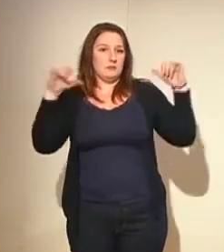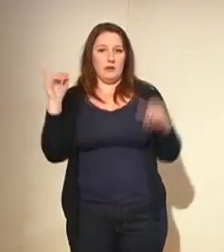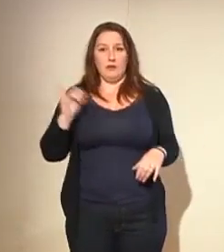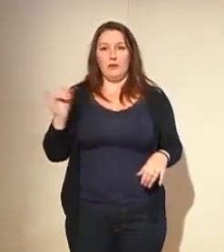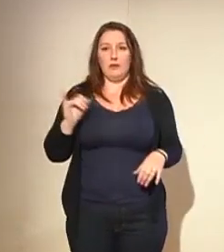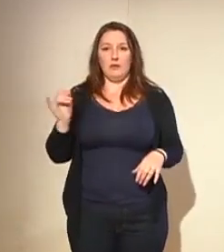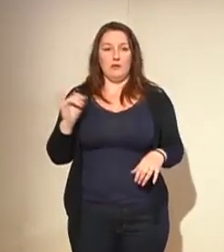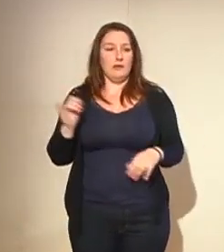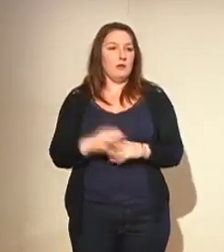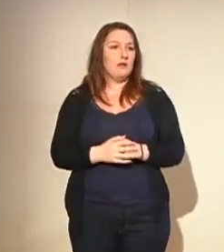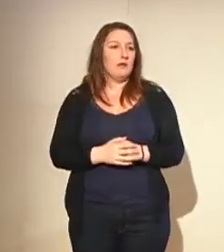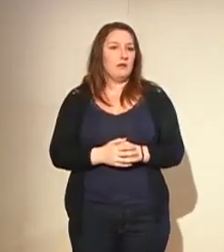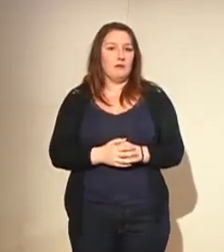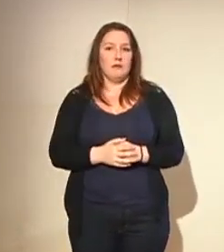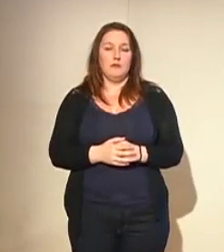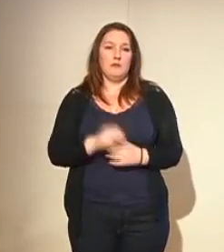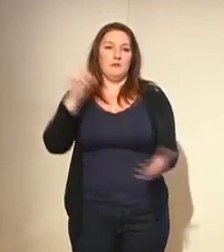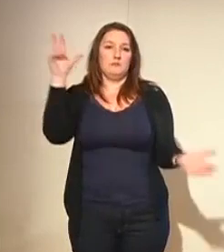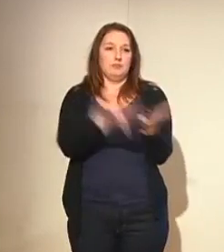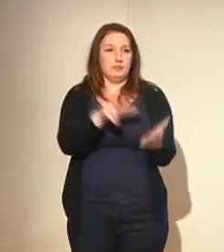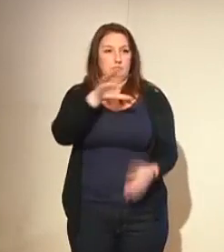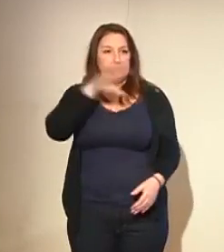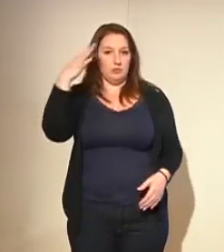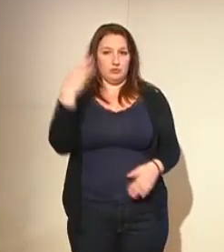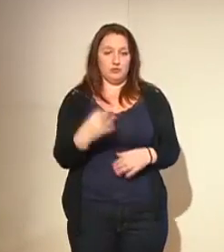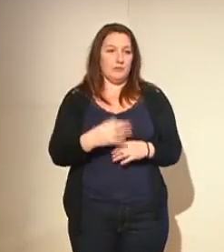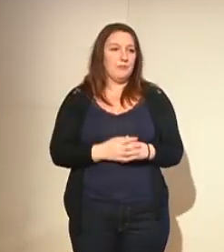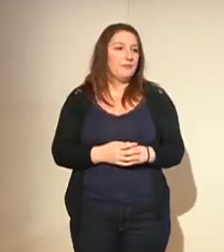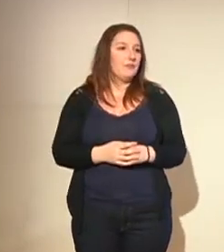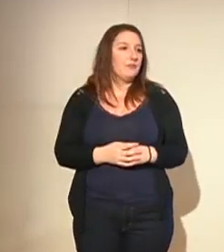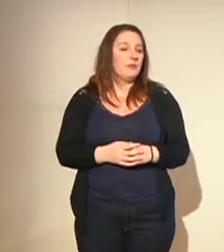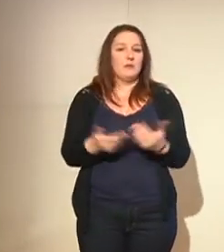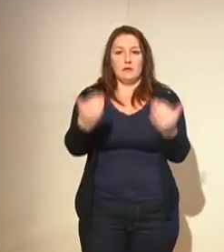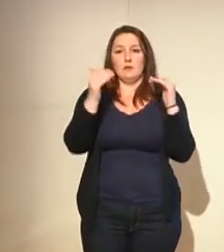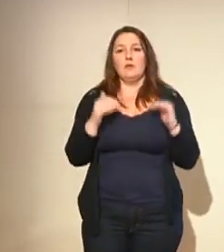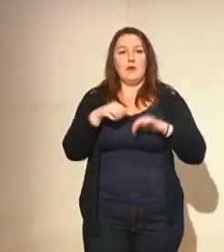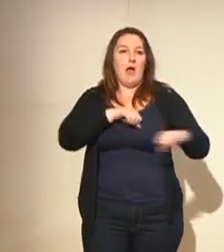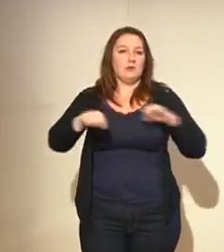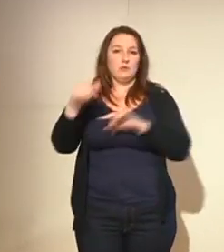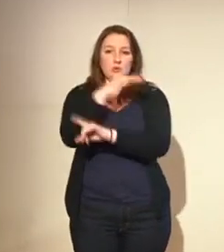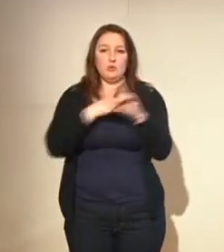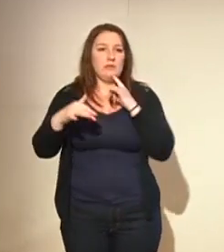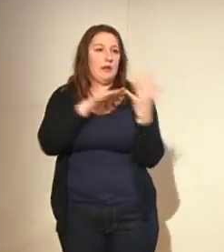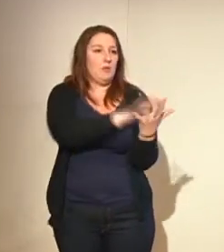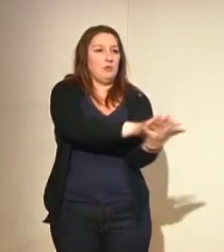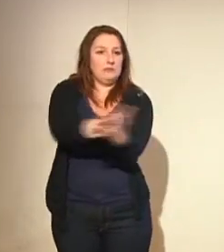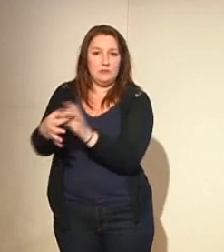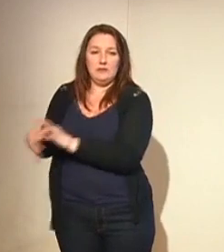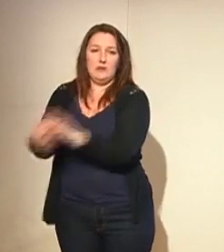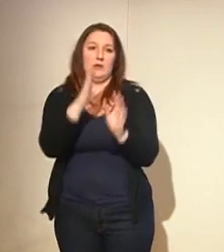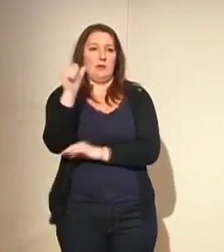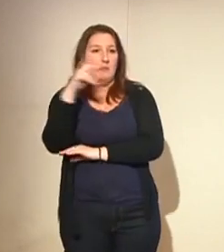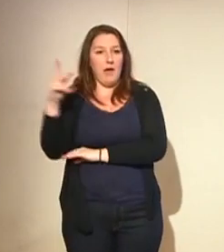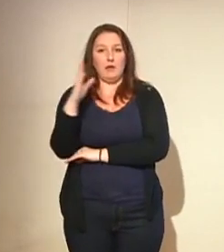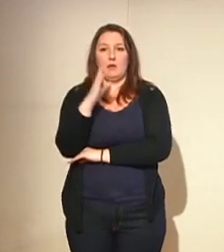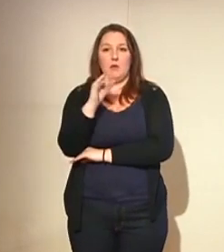s'abstient adopté à l'unanimité la commission action sociale et proximité monsieur bac madame